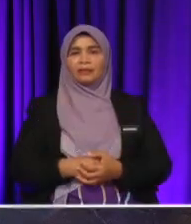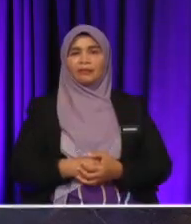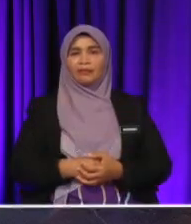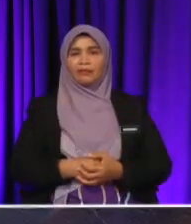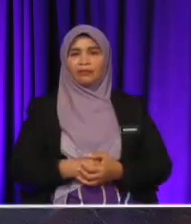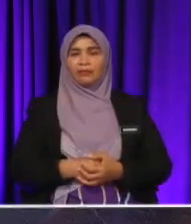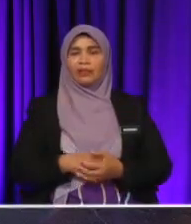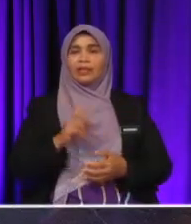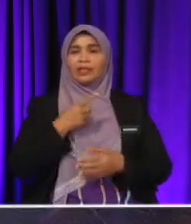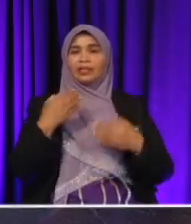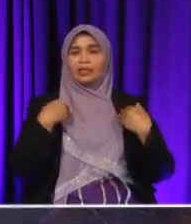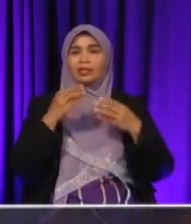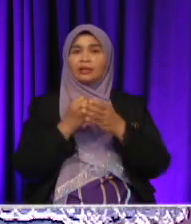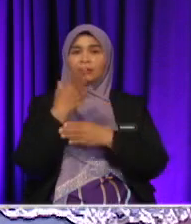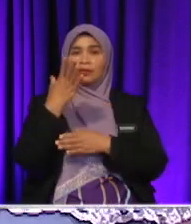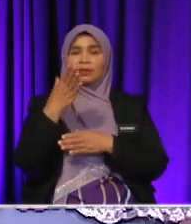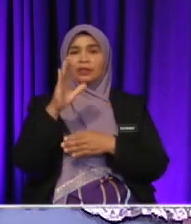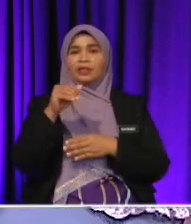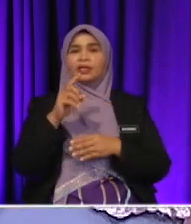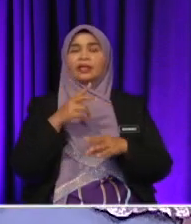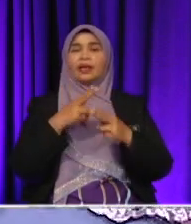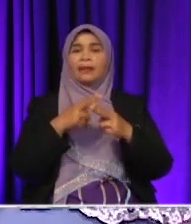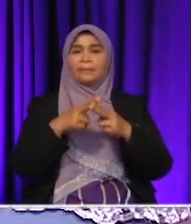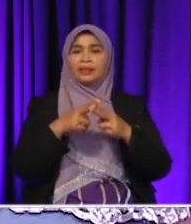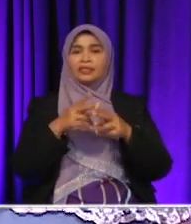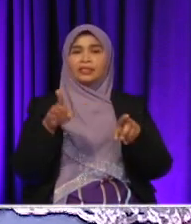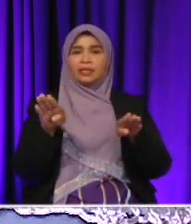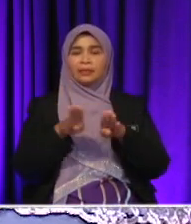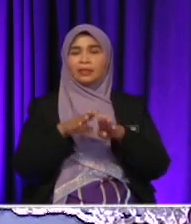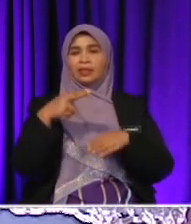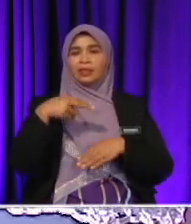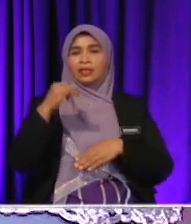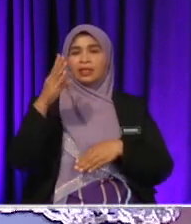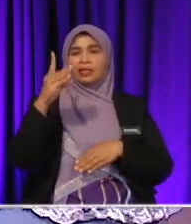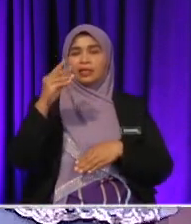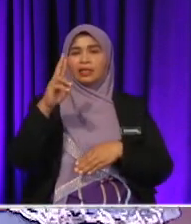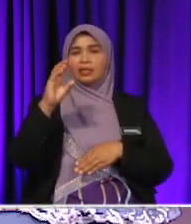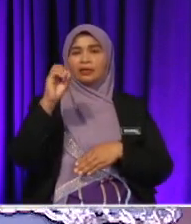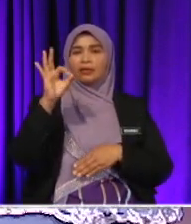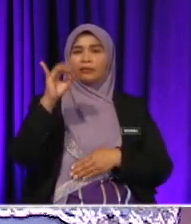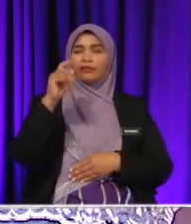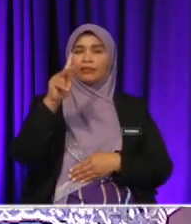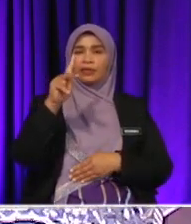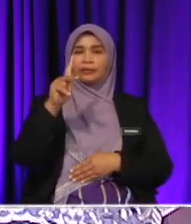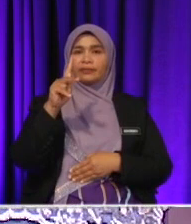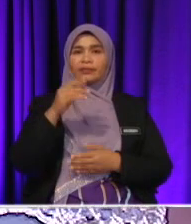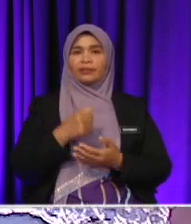kita ada tumbuhan yang dinamakan sebagai hidrofit Oke if fine dana maupun hydro